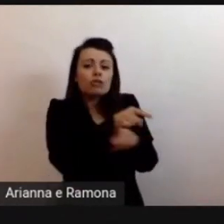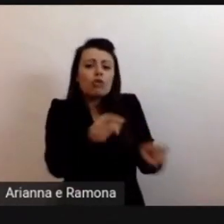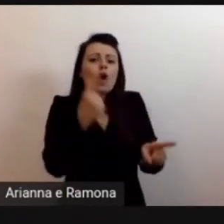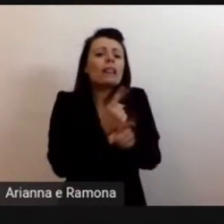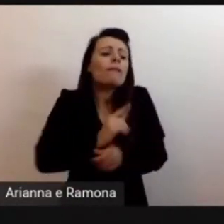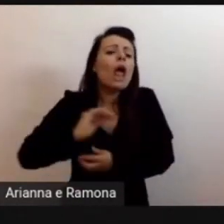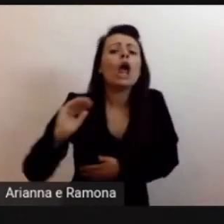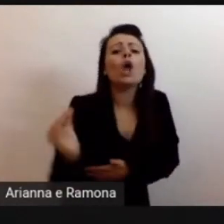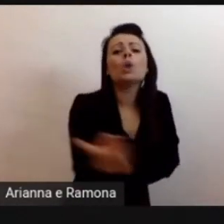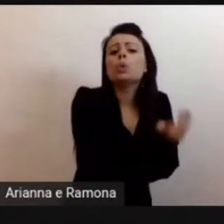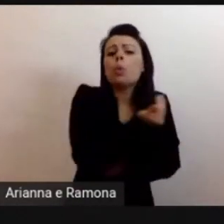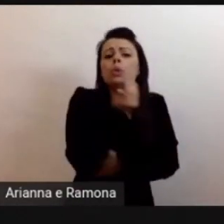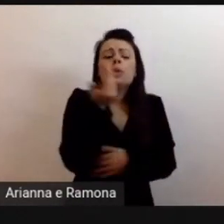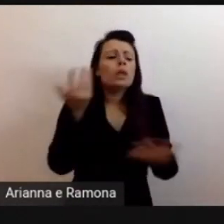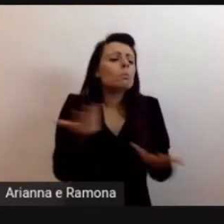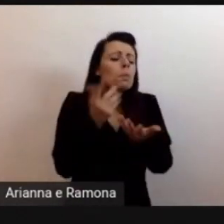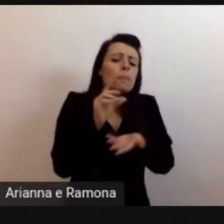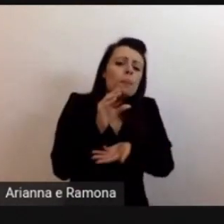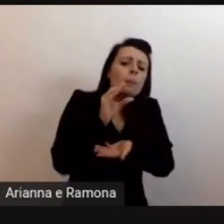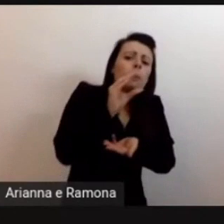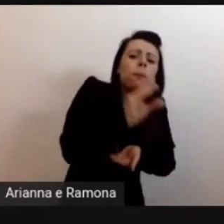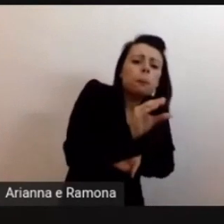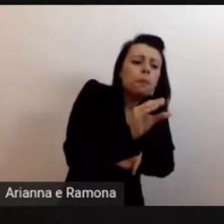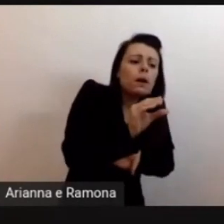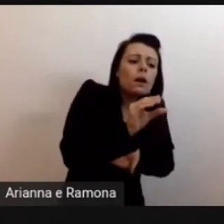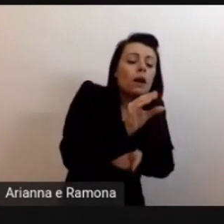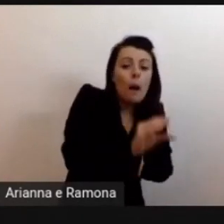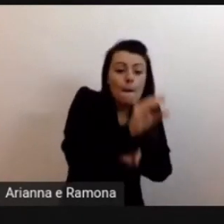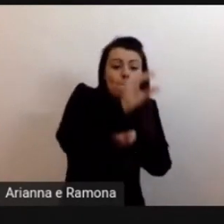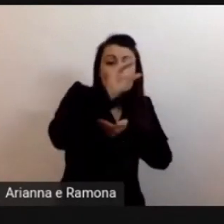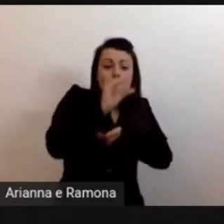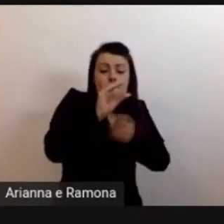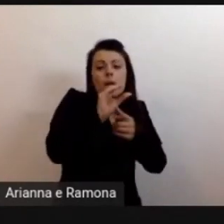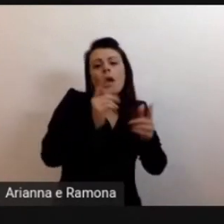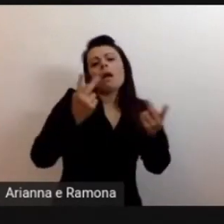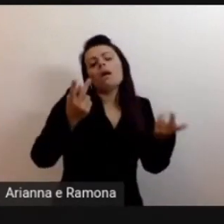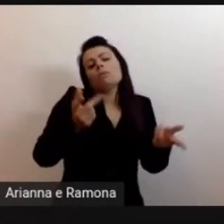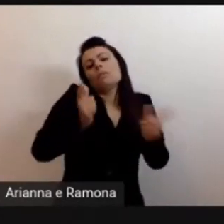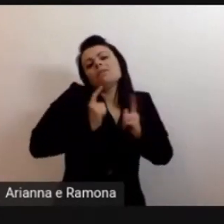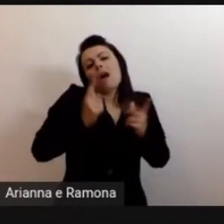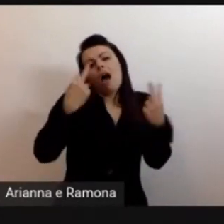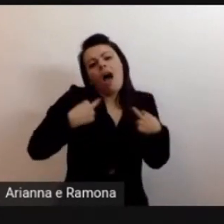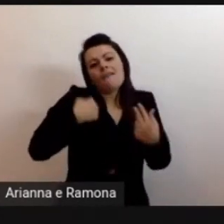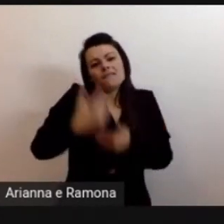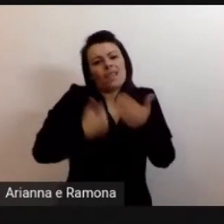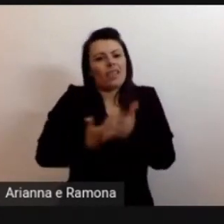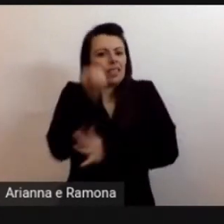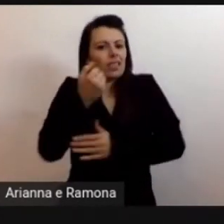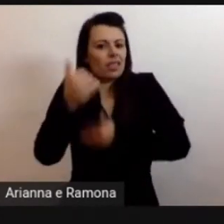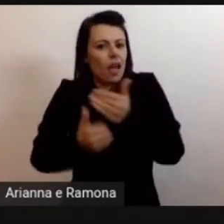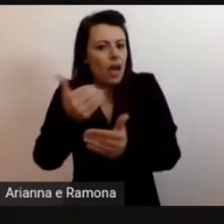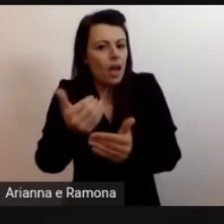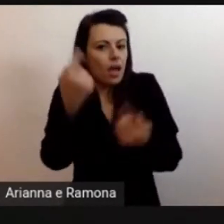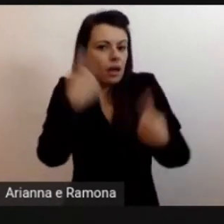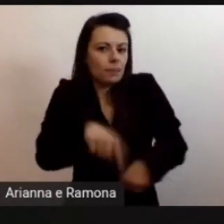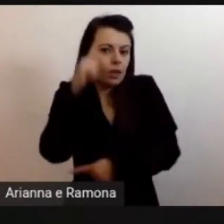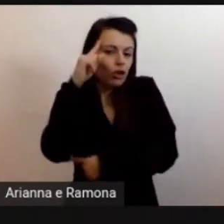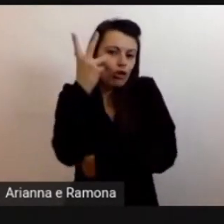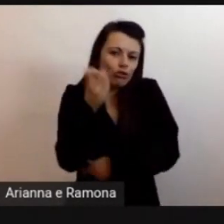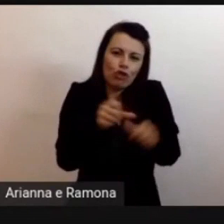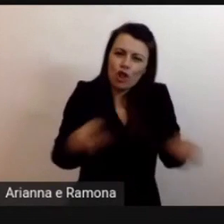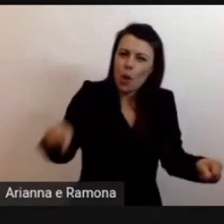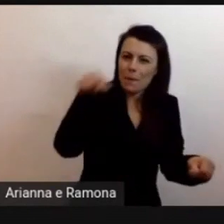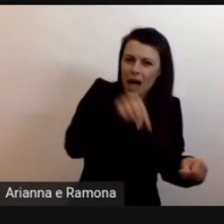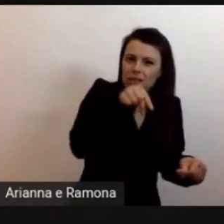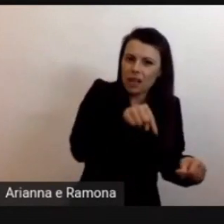quantità per partire insomma quindi non c'è ancora concedo